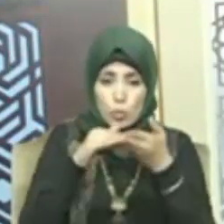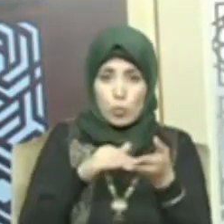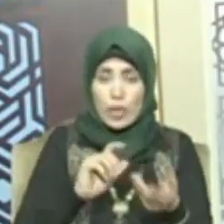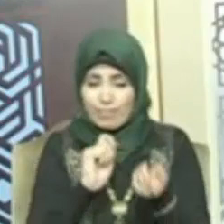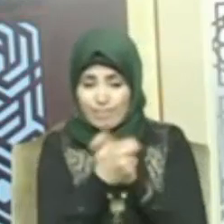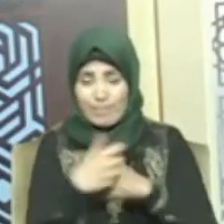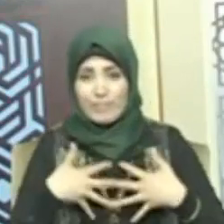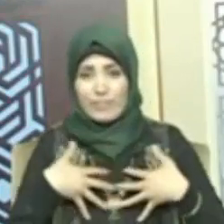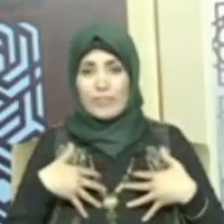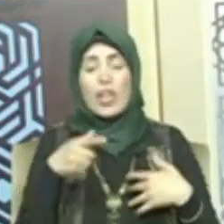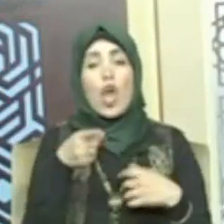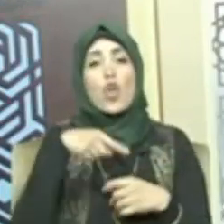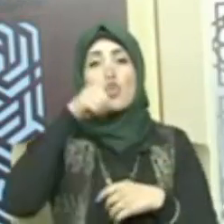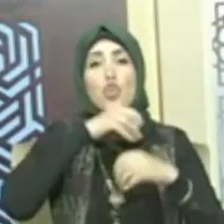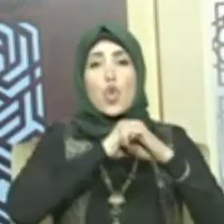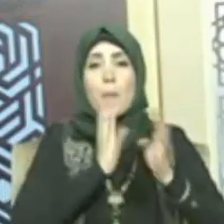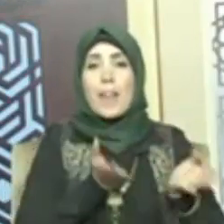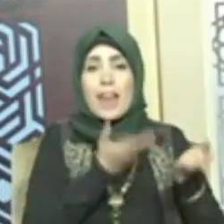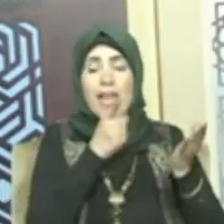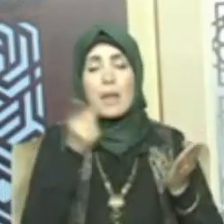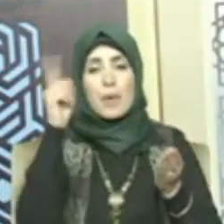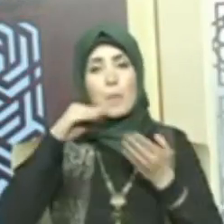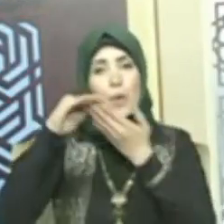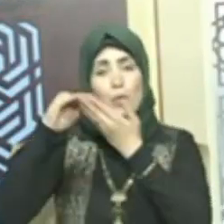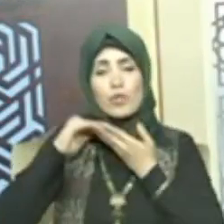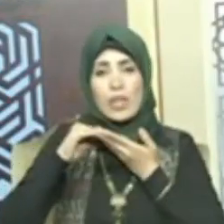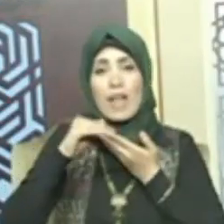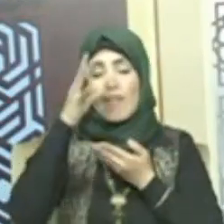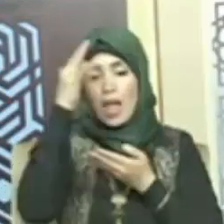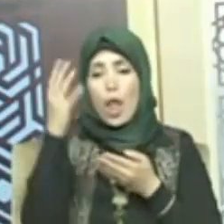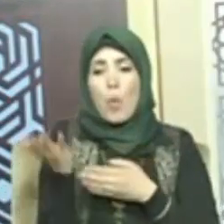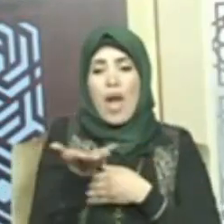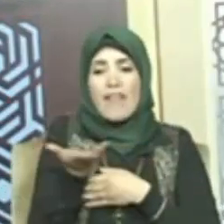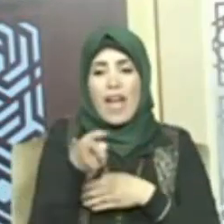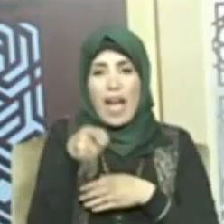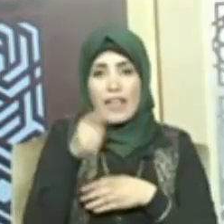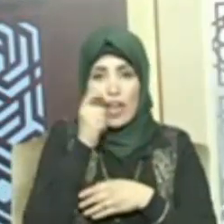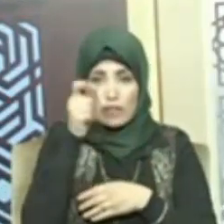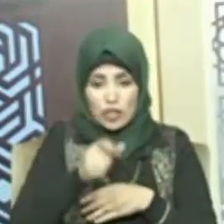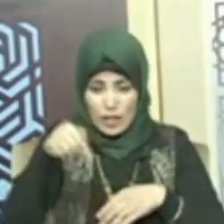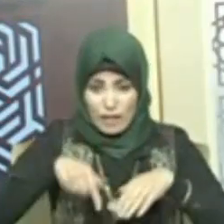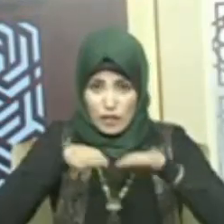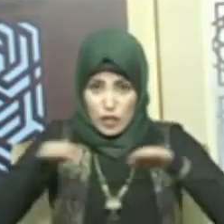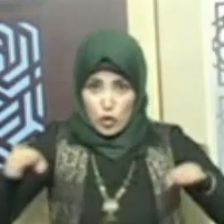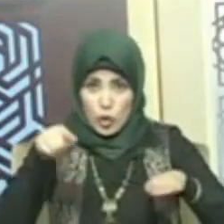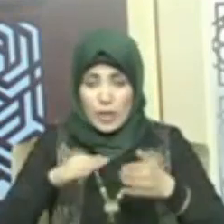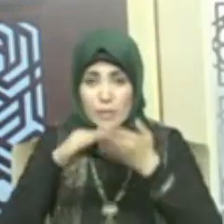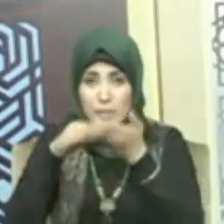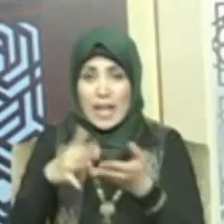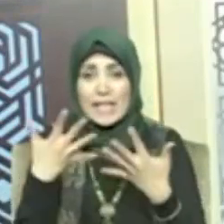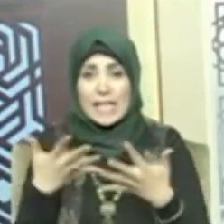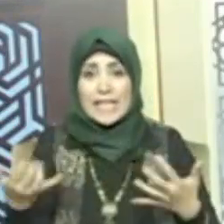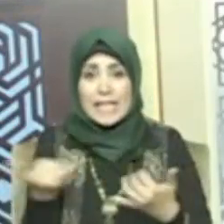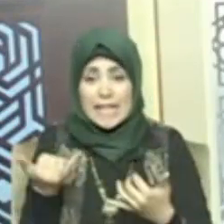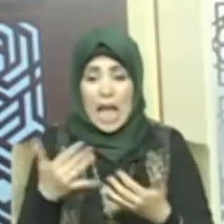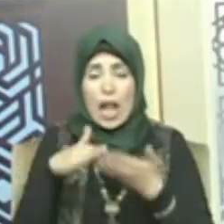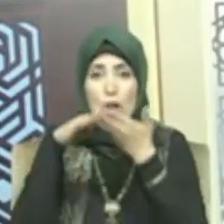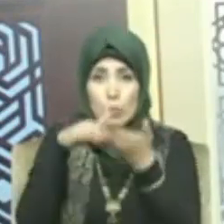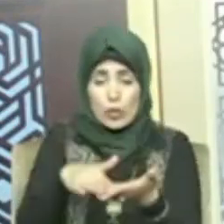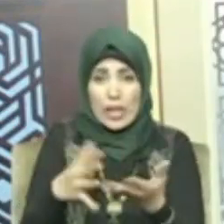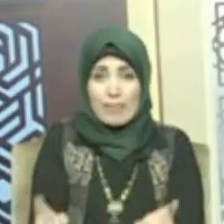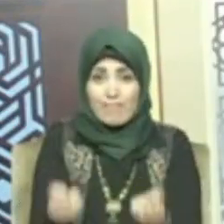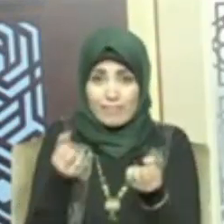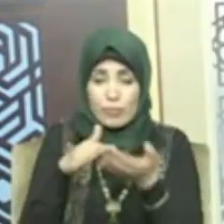في حاجة أخيه حتى يقضيها كان الله في حاجته، ومن يسر على معسر